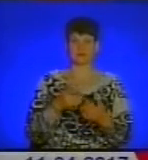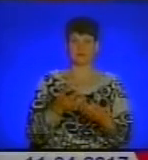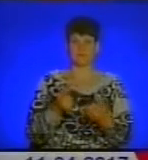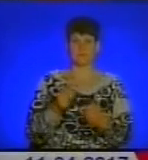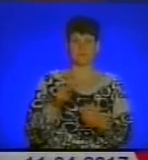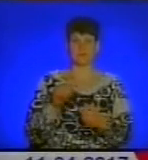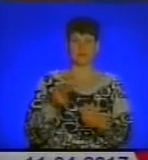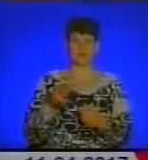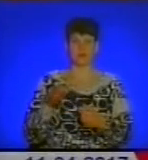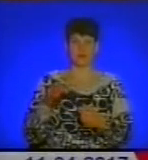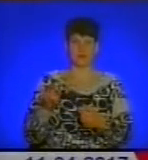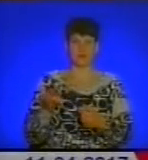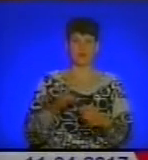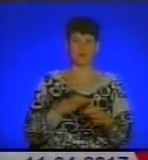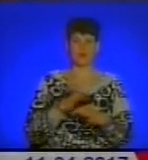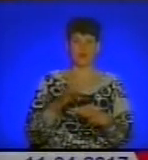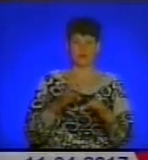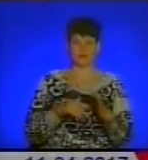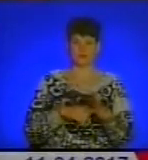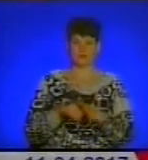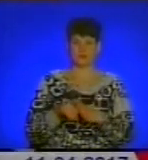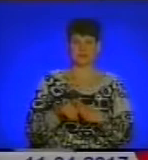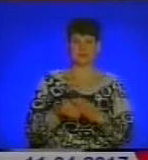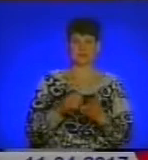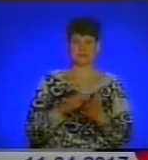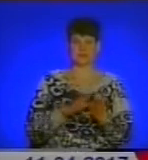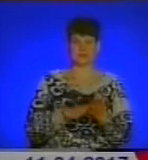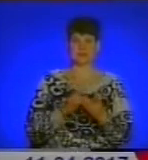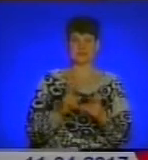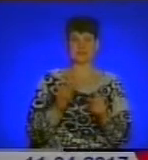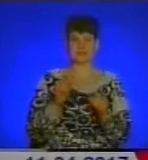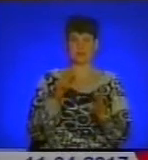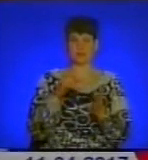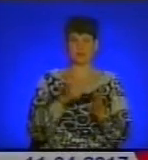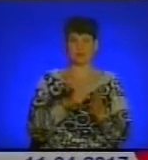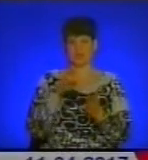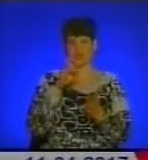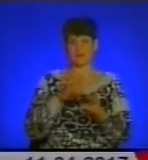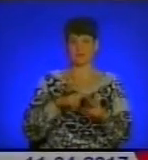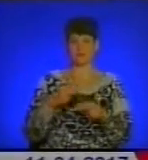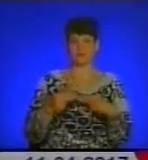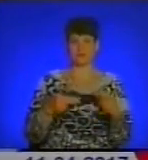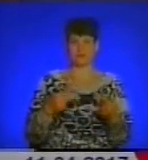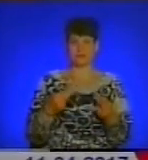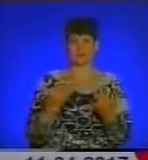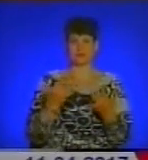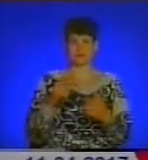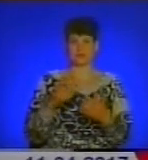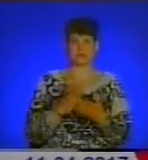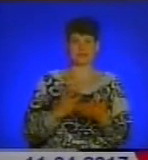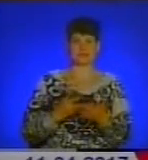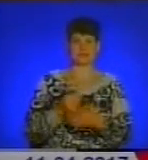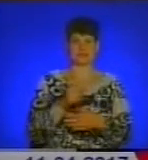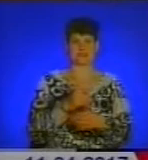пілотний проєкт. Людина має встановлений реєстр цін, які підпадають під державне відшкодування, і скільки людина має доплатити за